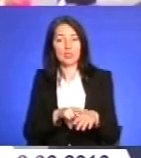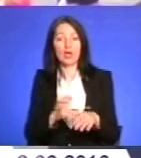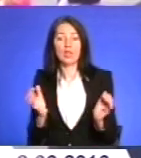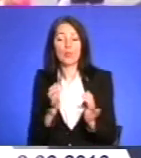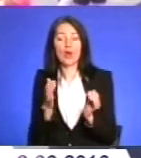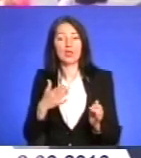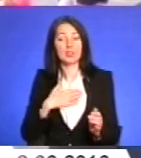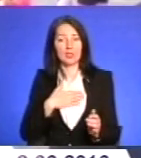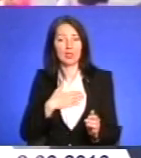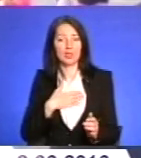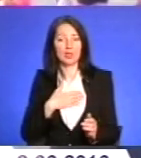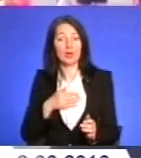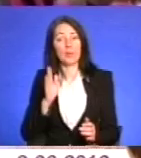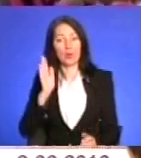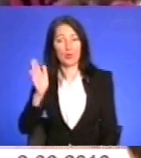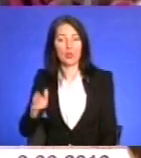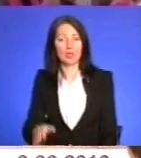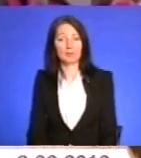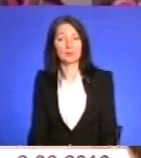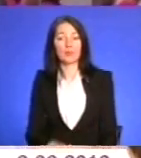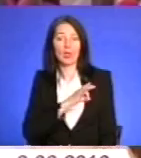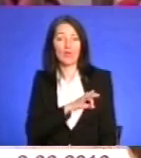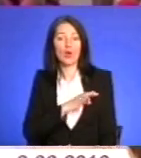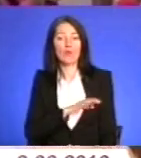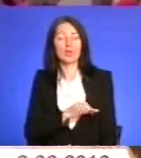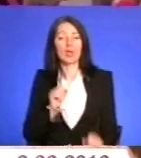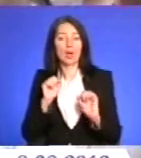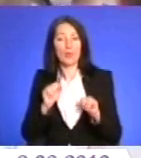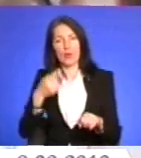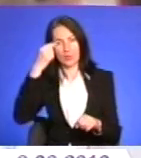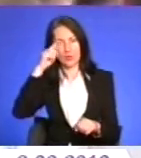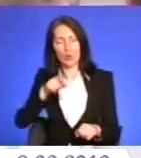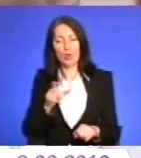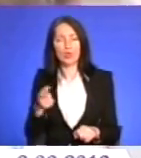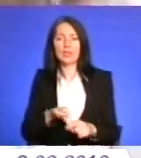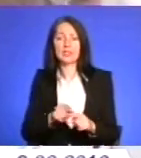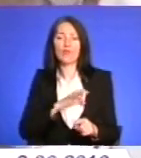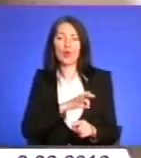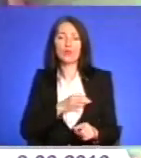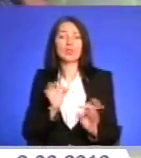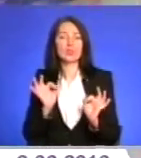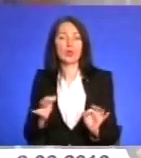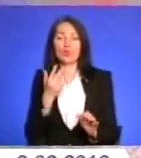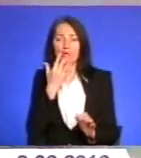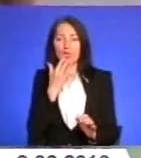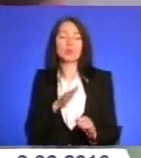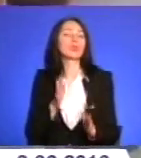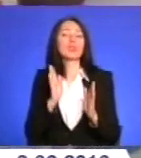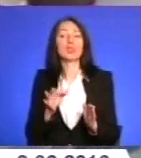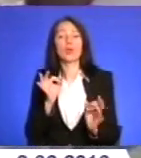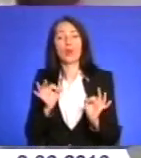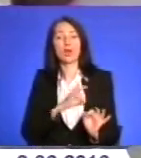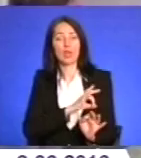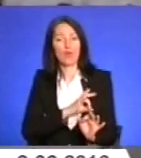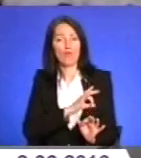за наше майбутнє. Виховати правосвідомих громадян – це виховати справжню націю. Не тільки правильне виховання,